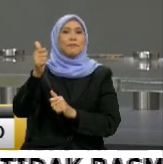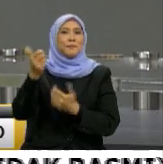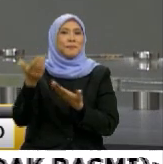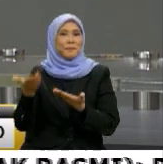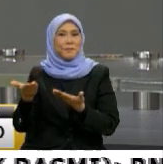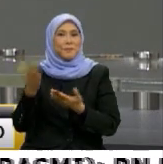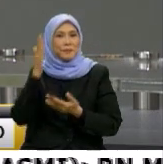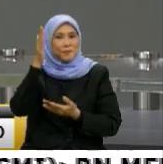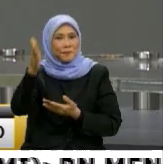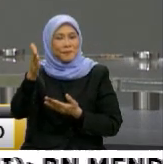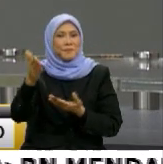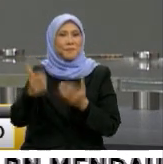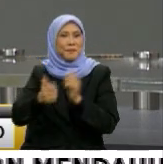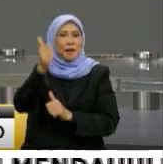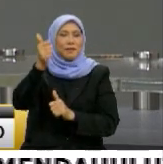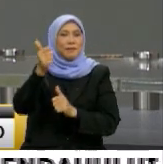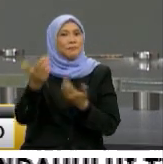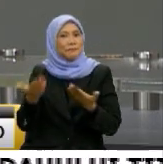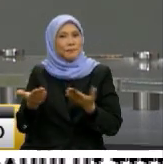yang akan di